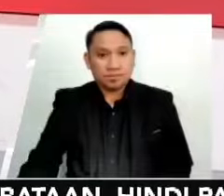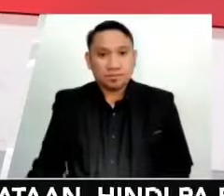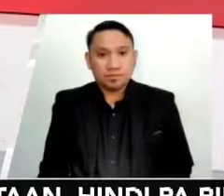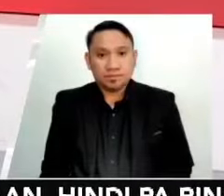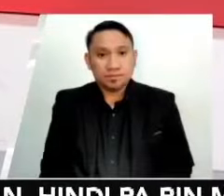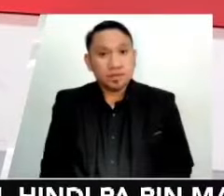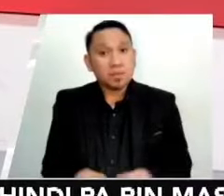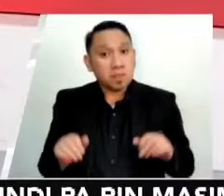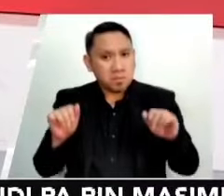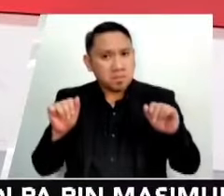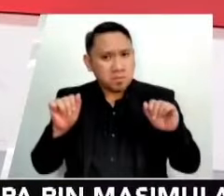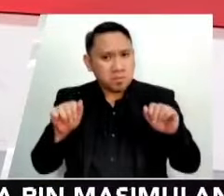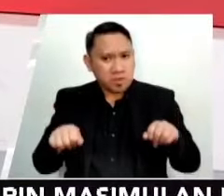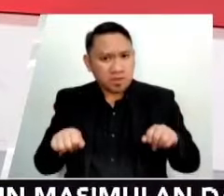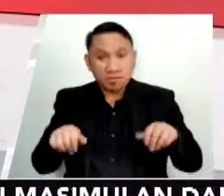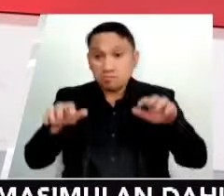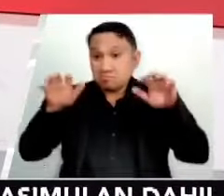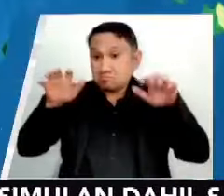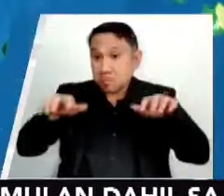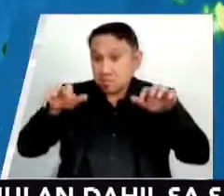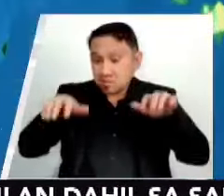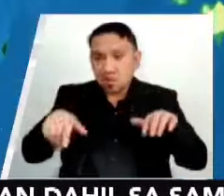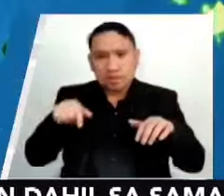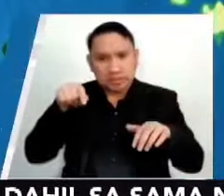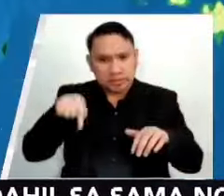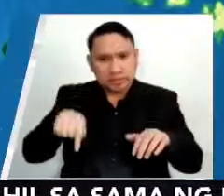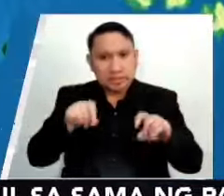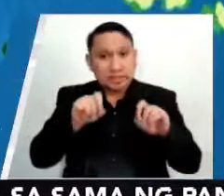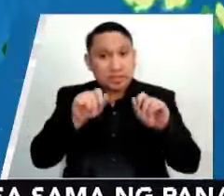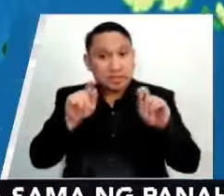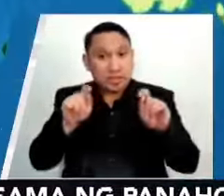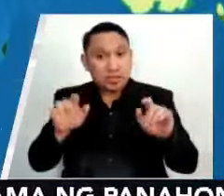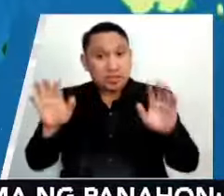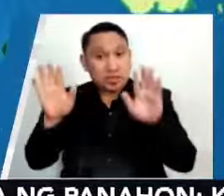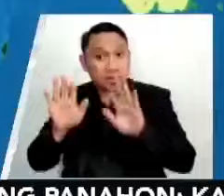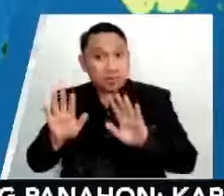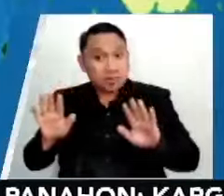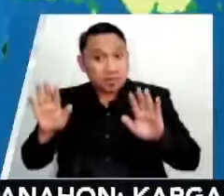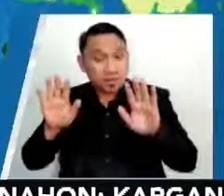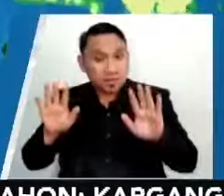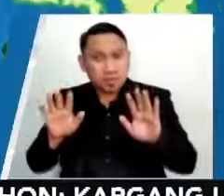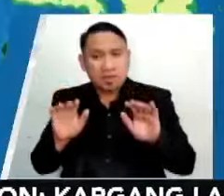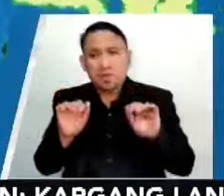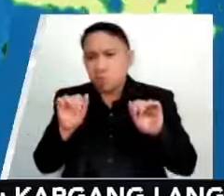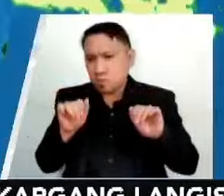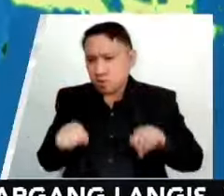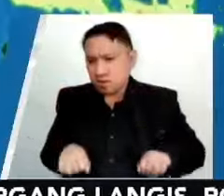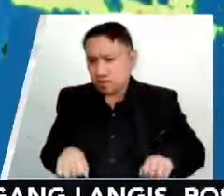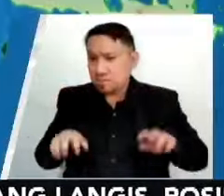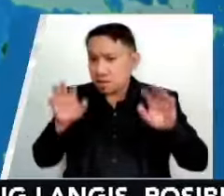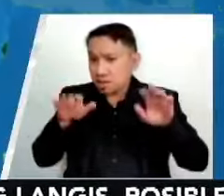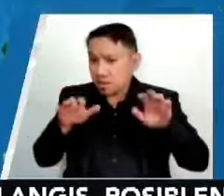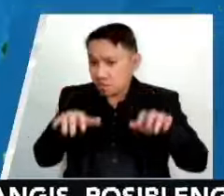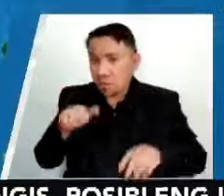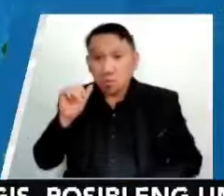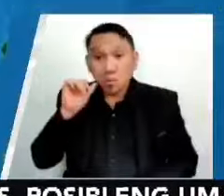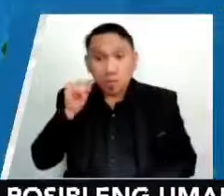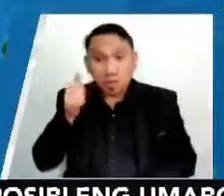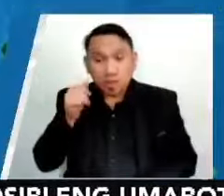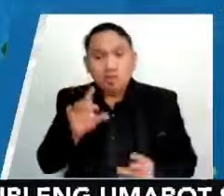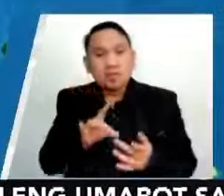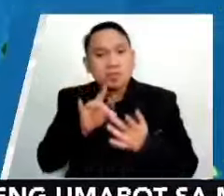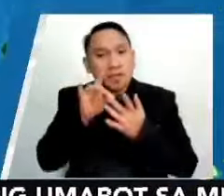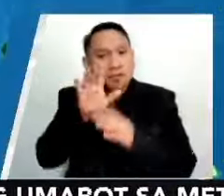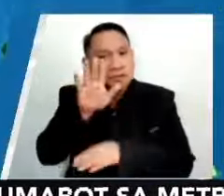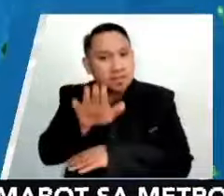Posibleng maging maulan ngayong weekend. Sa datos ng Metro Weather, mataas ang tsansa ng ulan bukas, lalo sa hapon. Halos